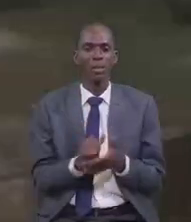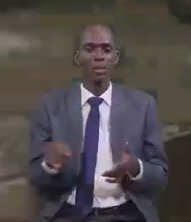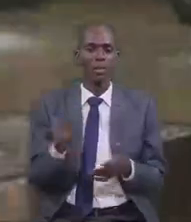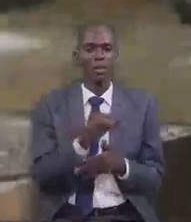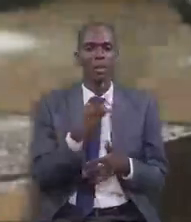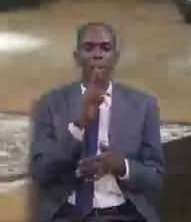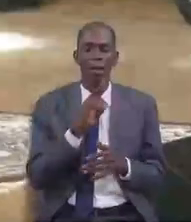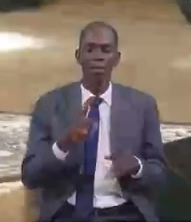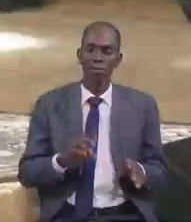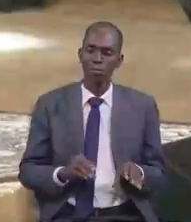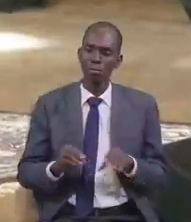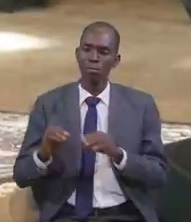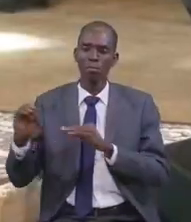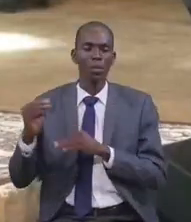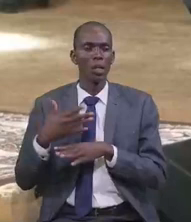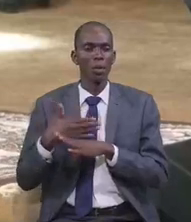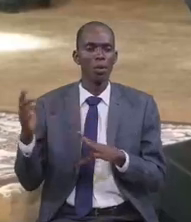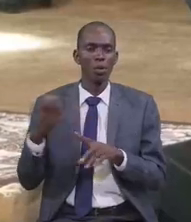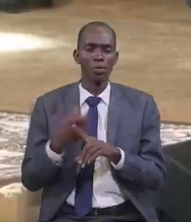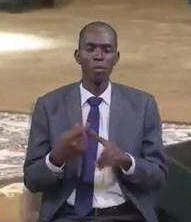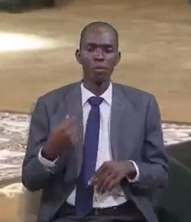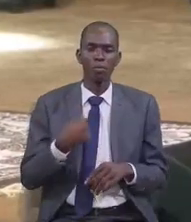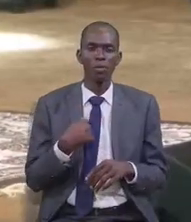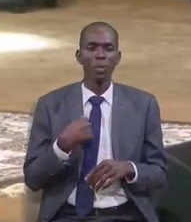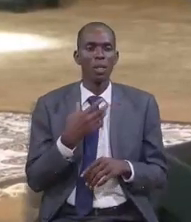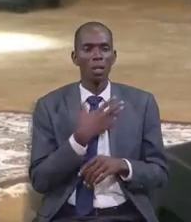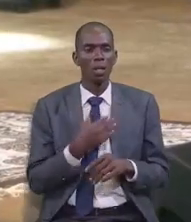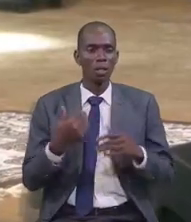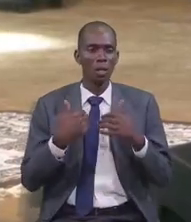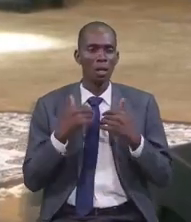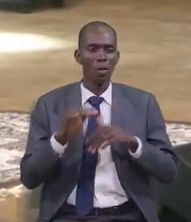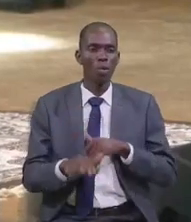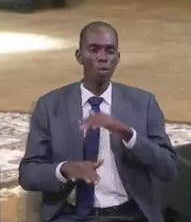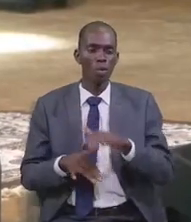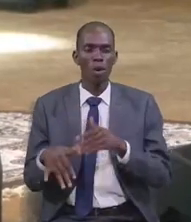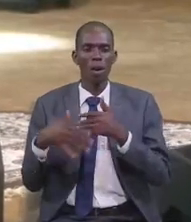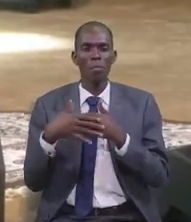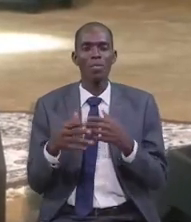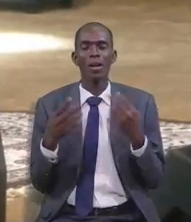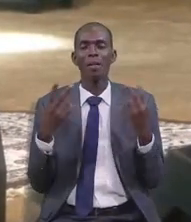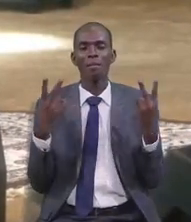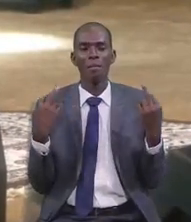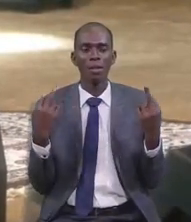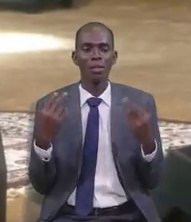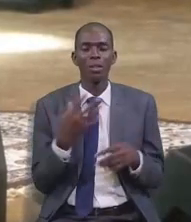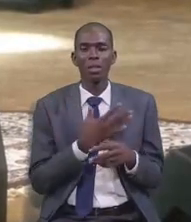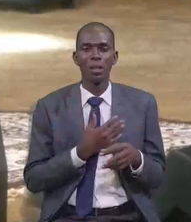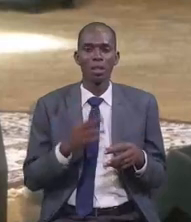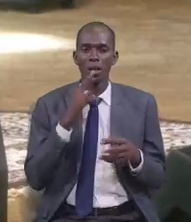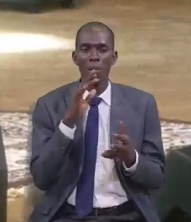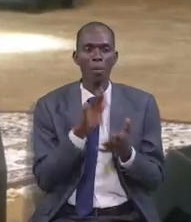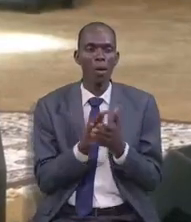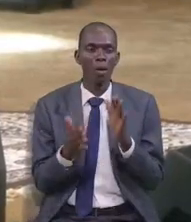s'éloigner de moi? Et pour aller après des choses de néant et